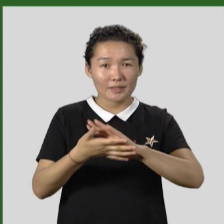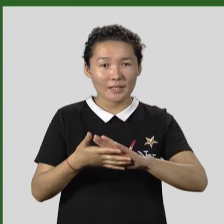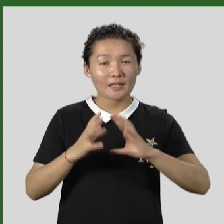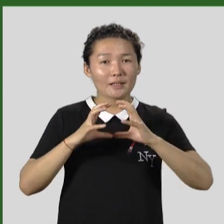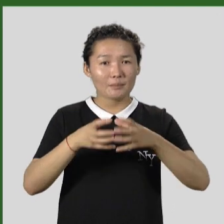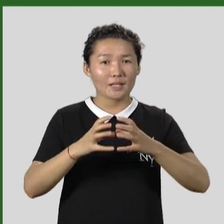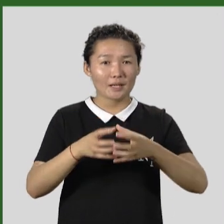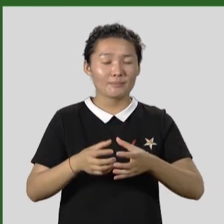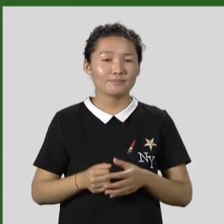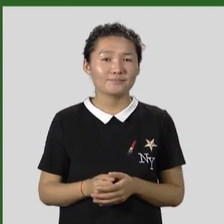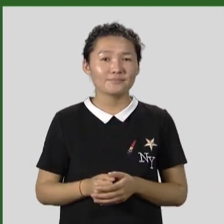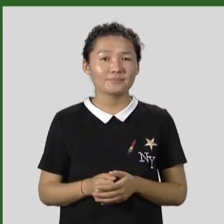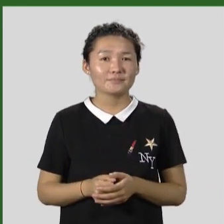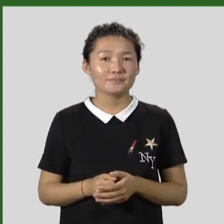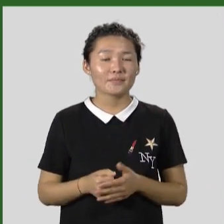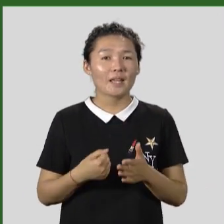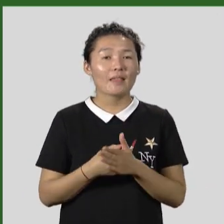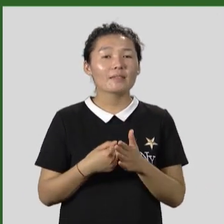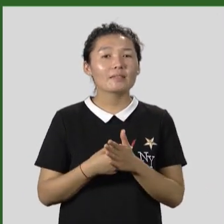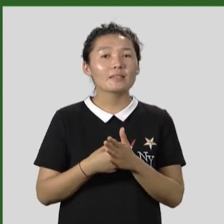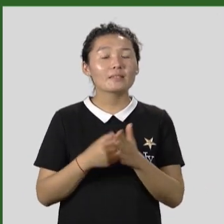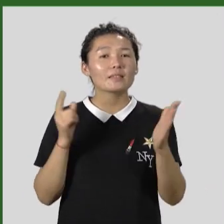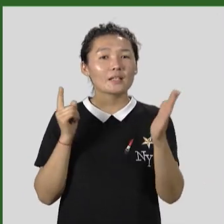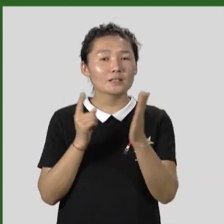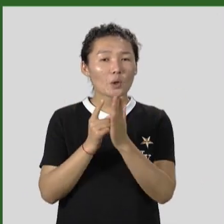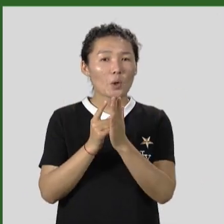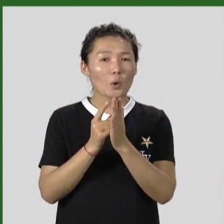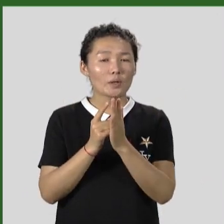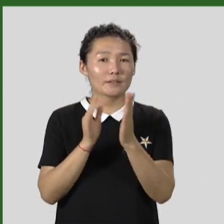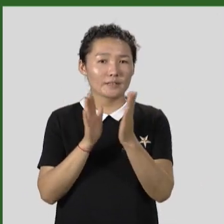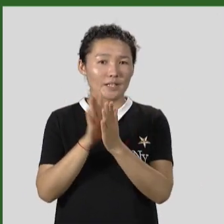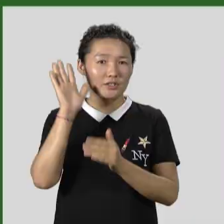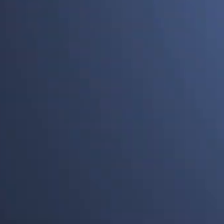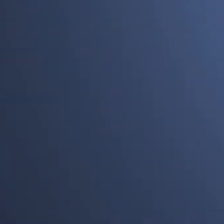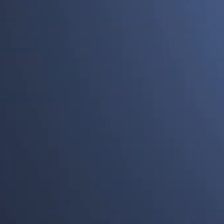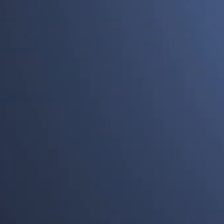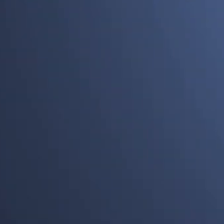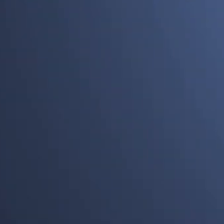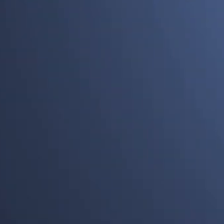мира. До свидания, ребята! До новых встреч!